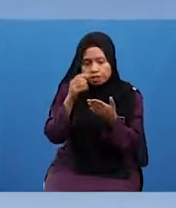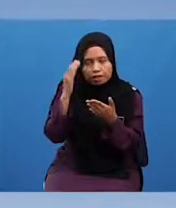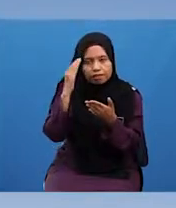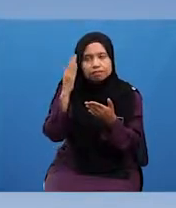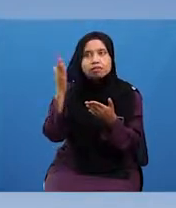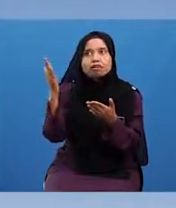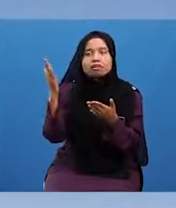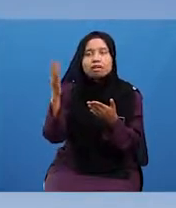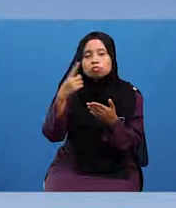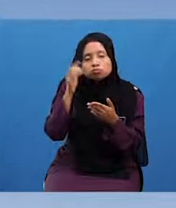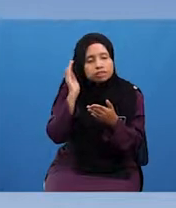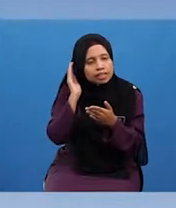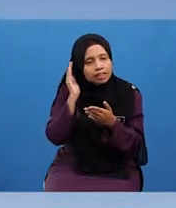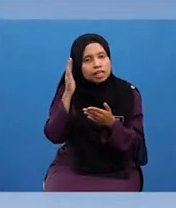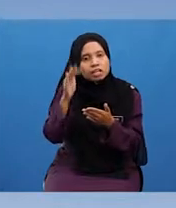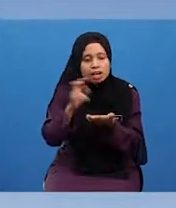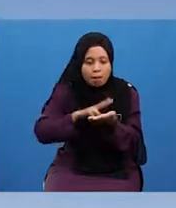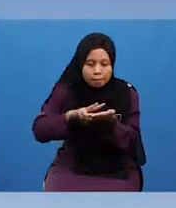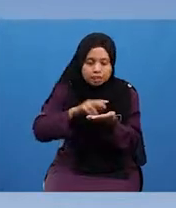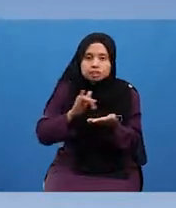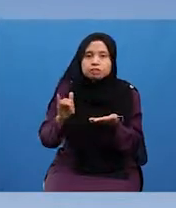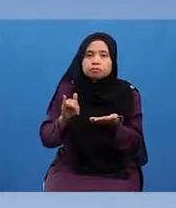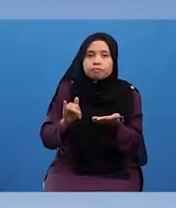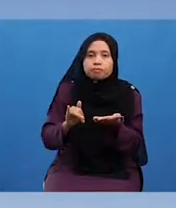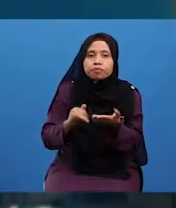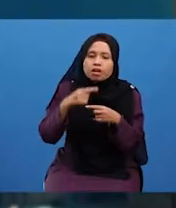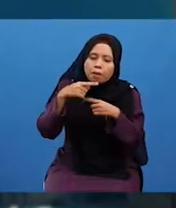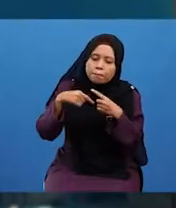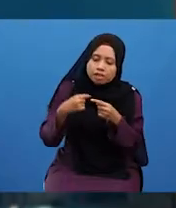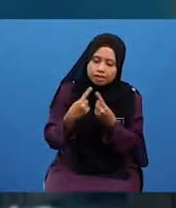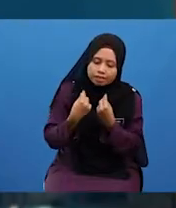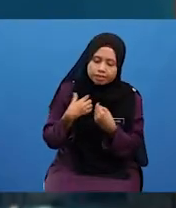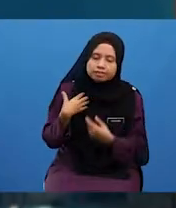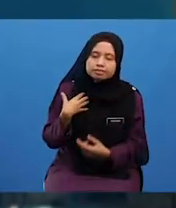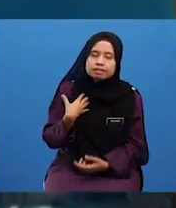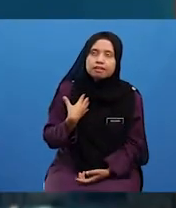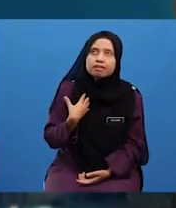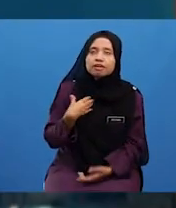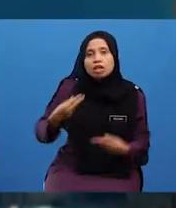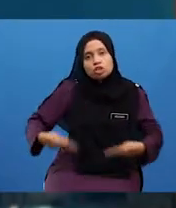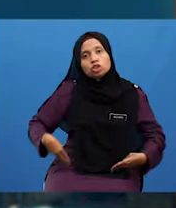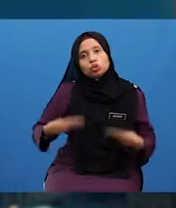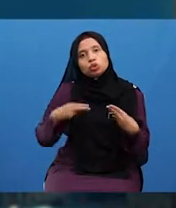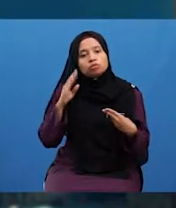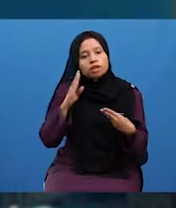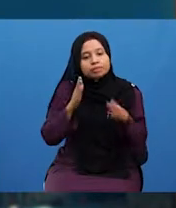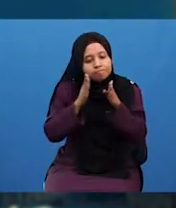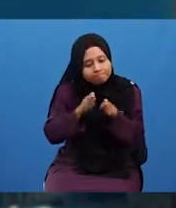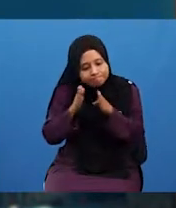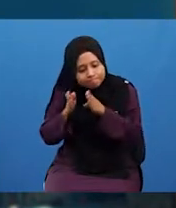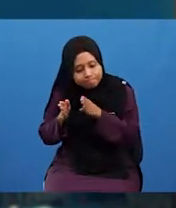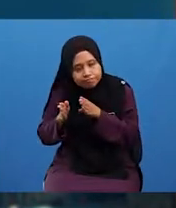ketenangan kepada yang mendengar dan membacanya. Bila hati tenang, hidup akan